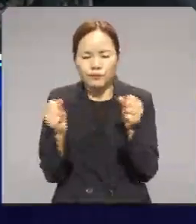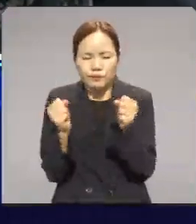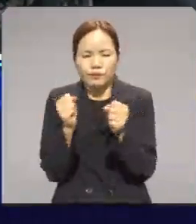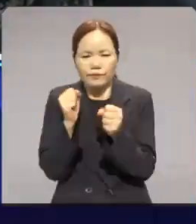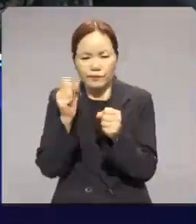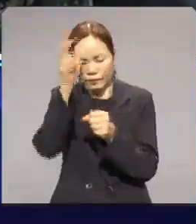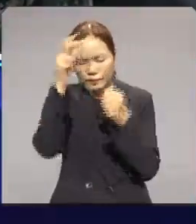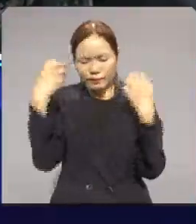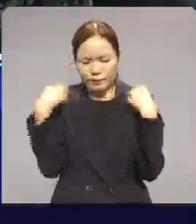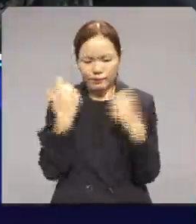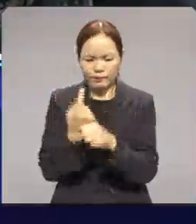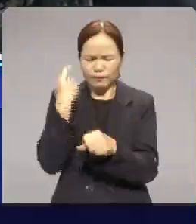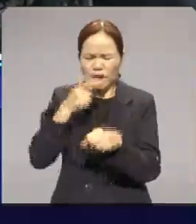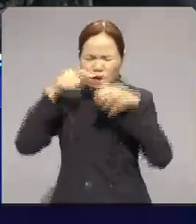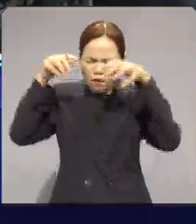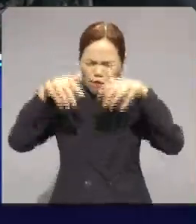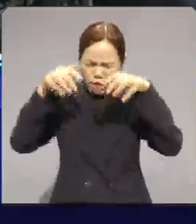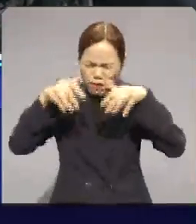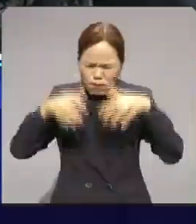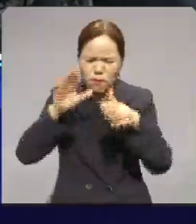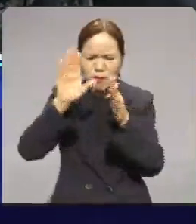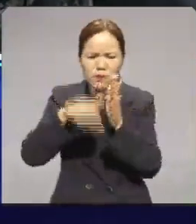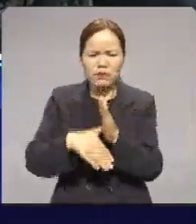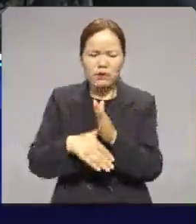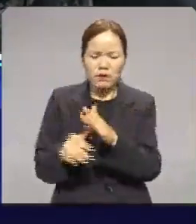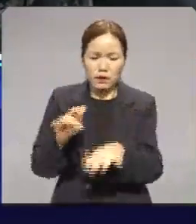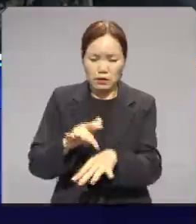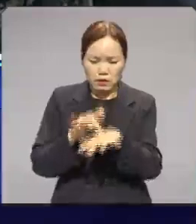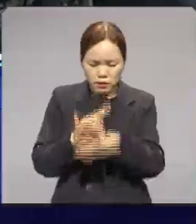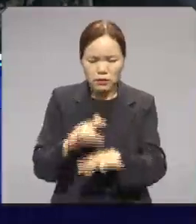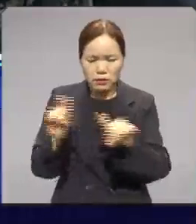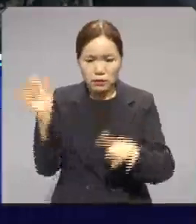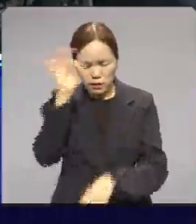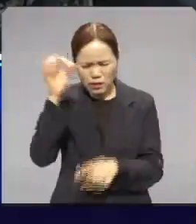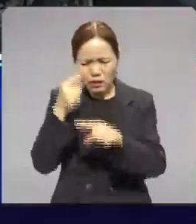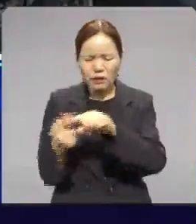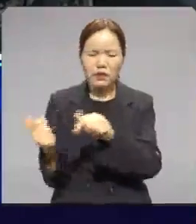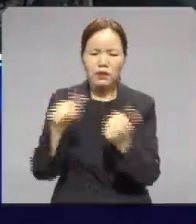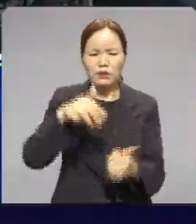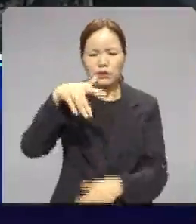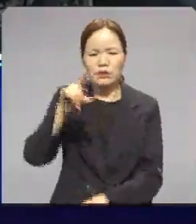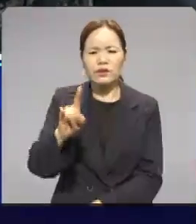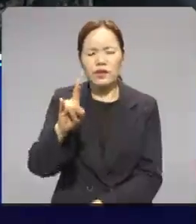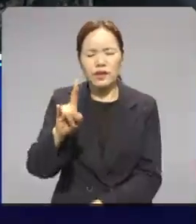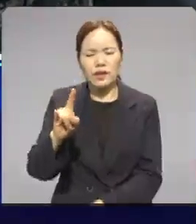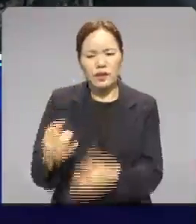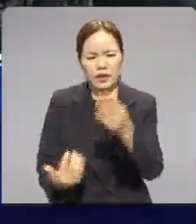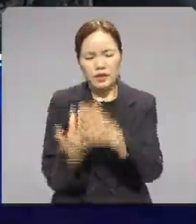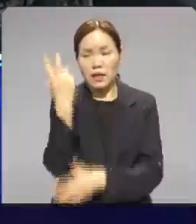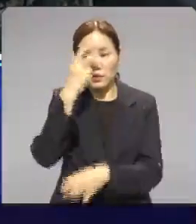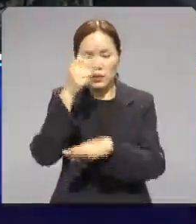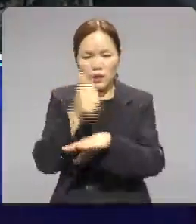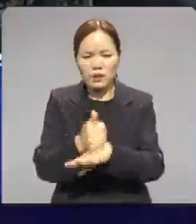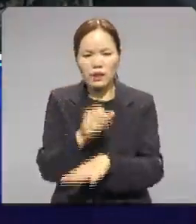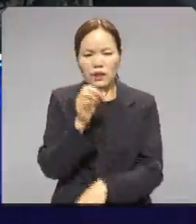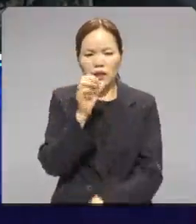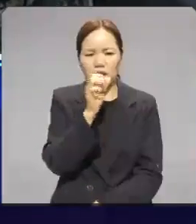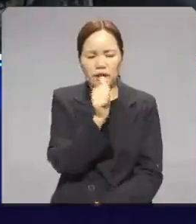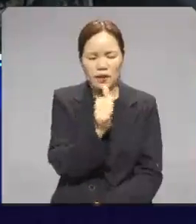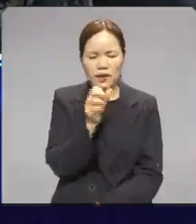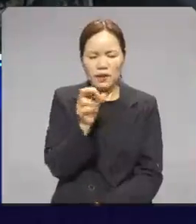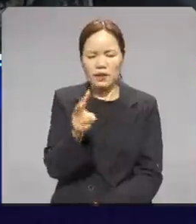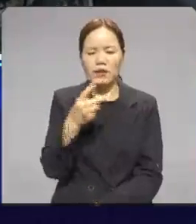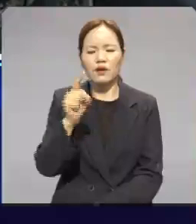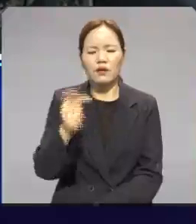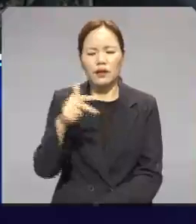경북경찰청은 지난해 집중호우 실종자를 수색하다 숨진 해병대 최상병 사건을 수사한 결과 A 여단장 등